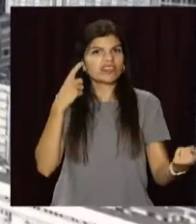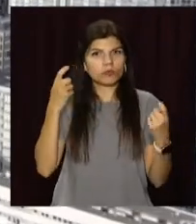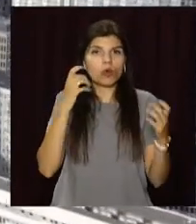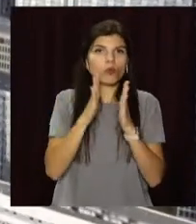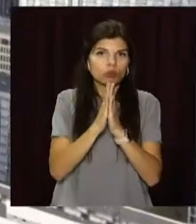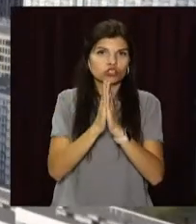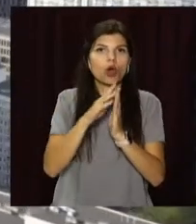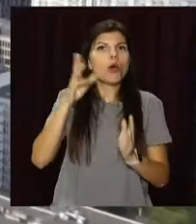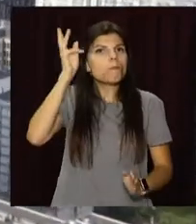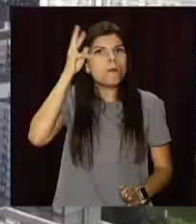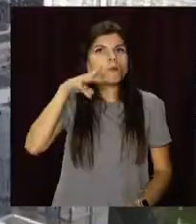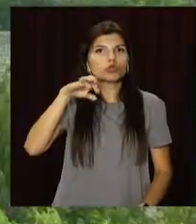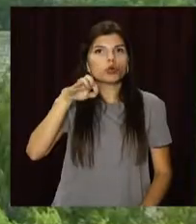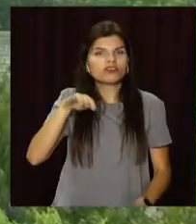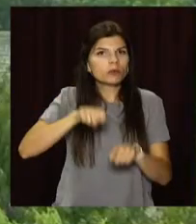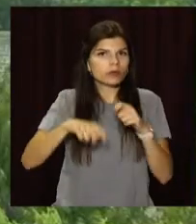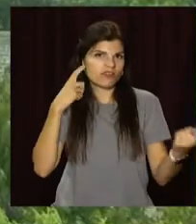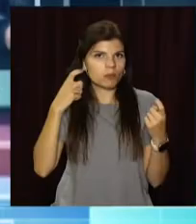на сайтах посольств.